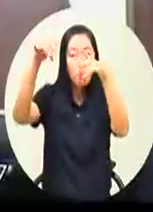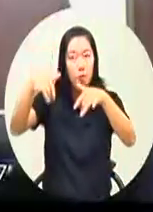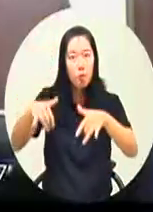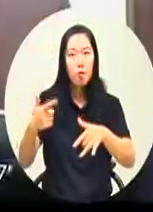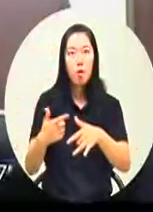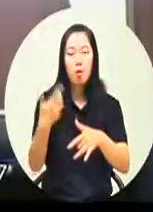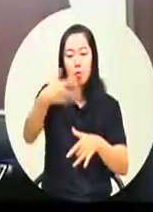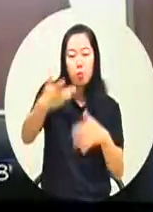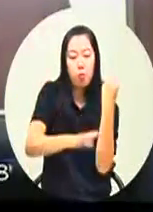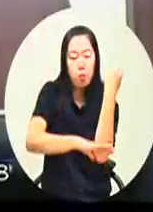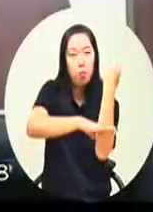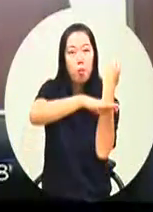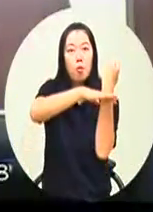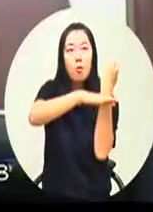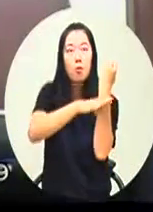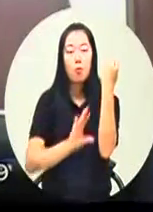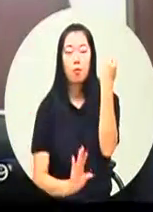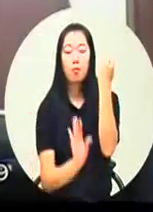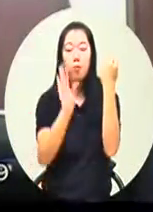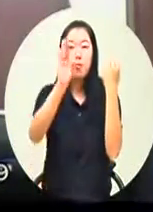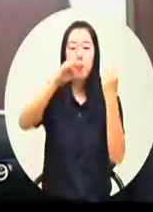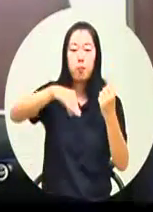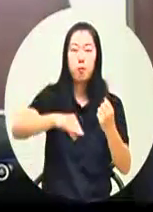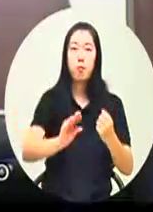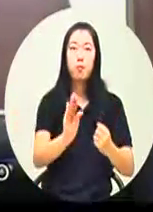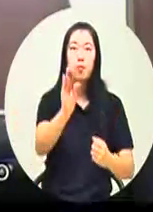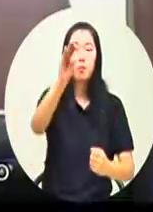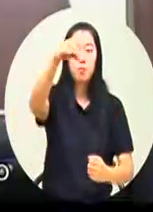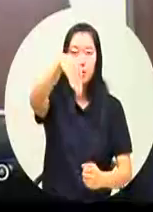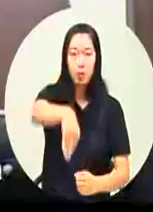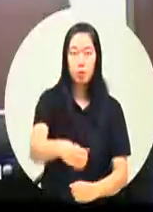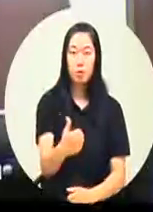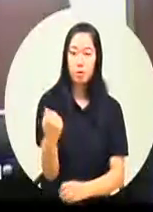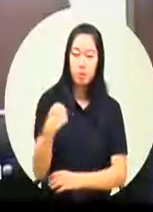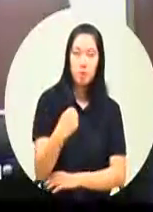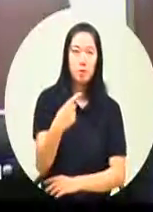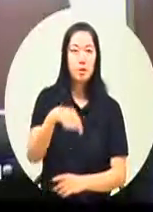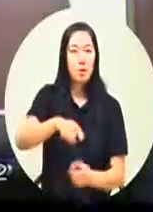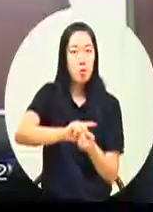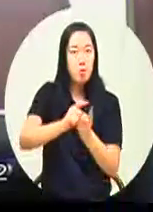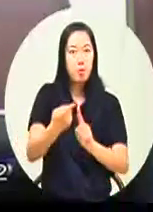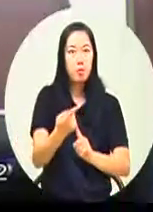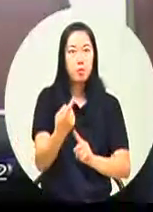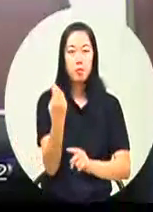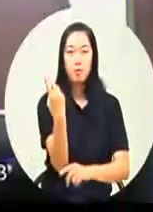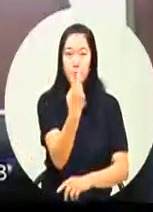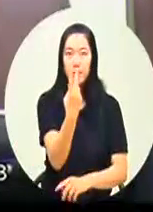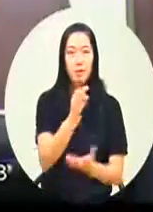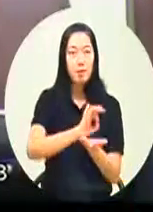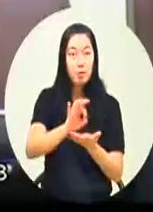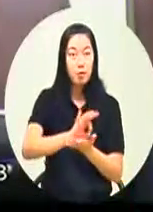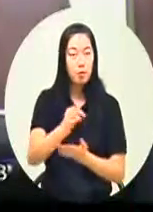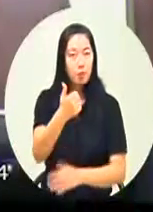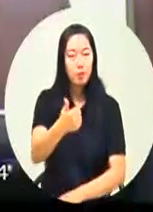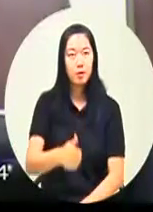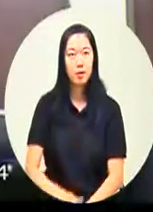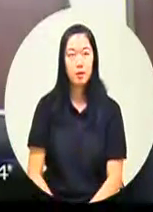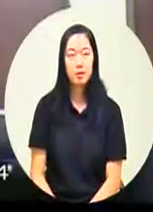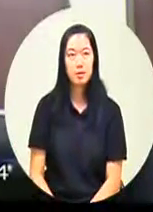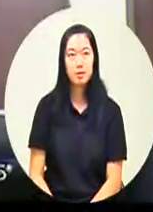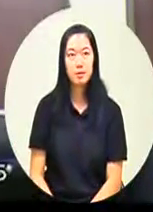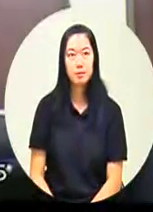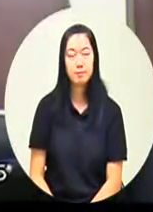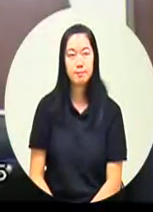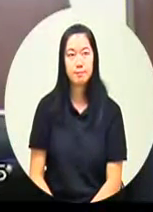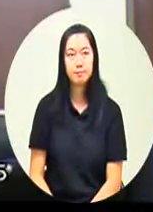灾也爬坡力很强，可能又变成一个两用双用的这个、也是在一个